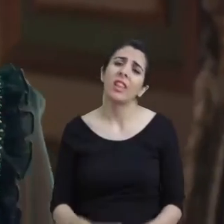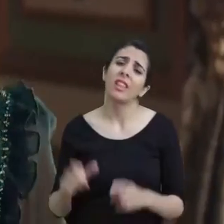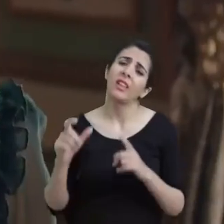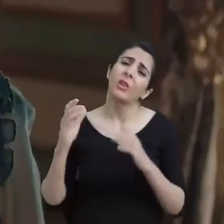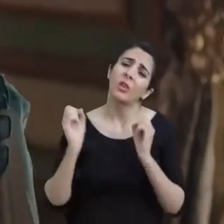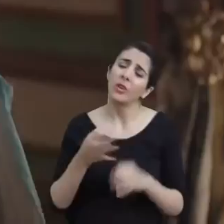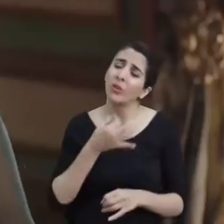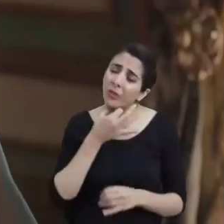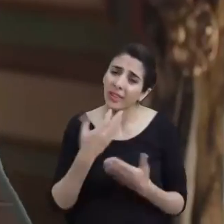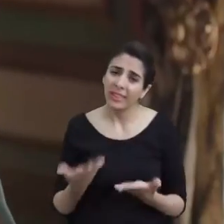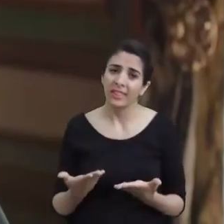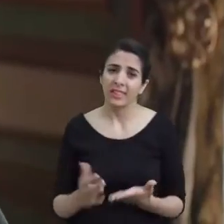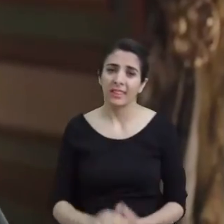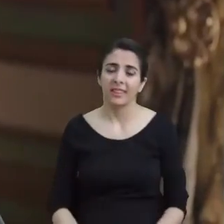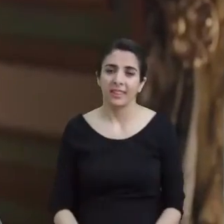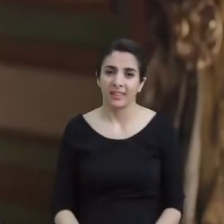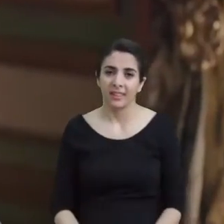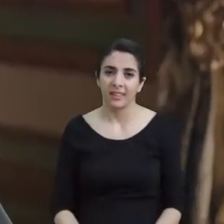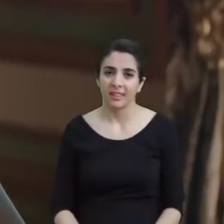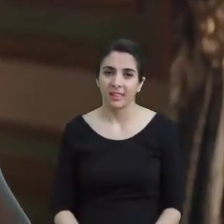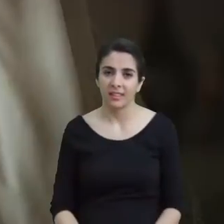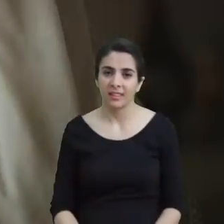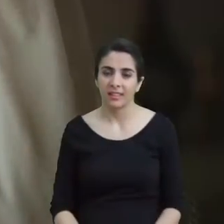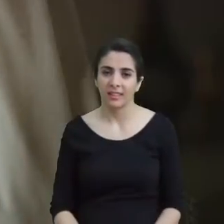Ay dadı. Çocuk gibi büzdü suratını.